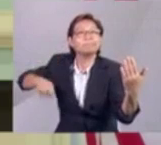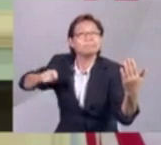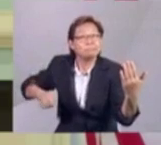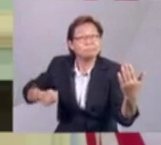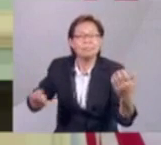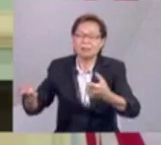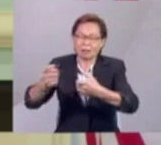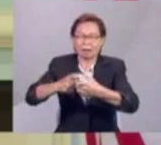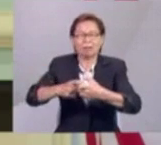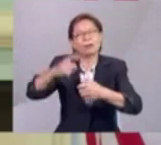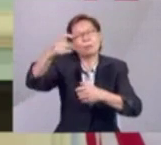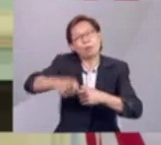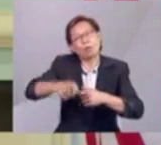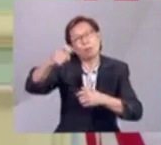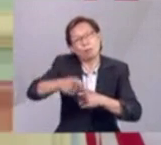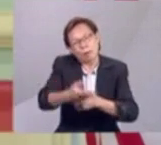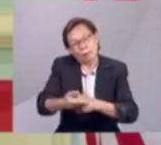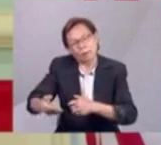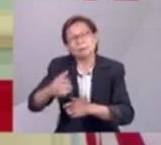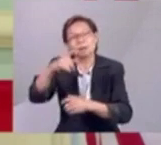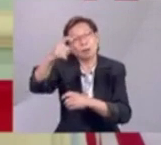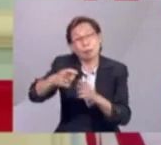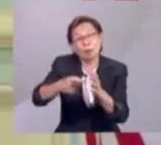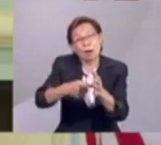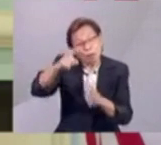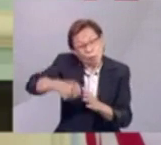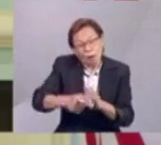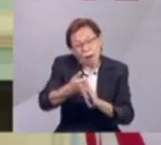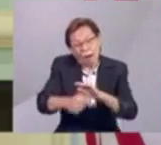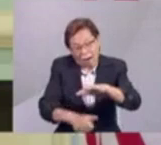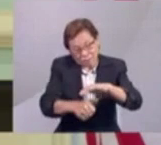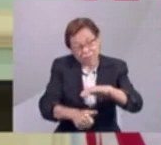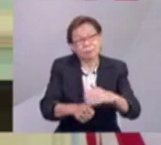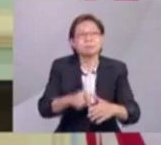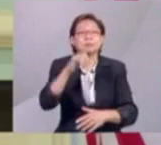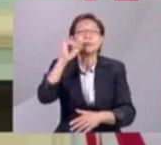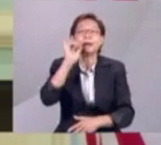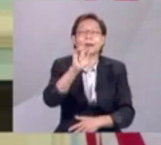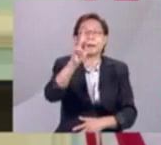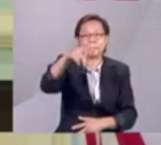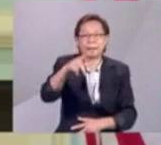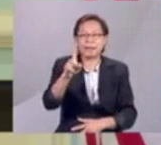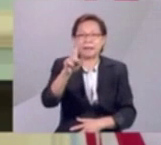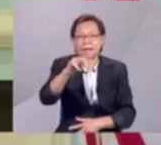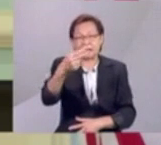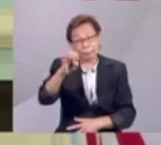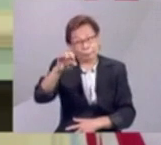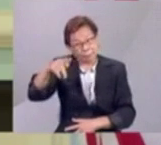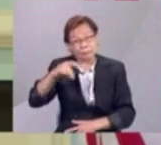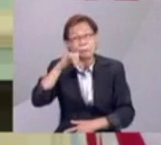ia memilih keperluan asas semalam penguatkuasa Kementerian Perdagangan dalam negeri dan hal ihwal